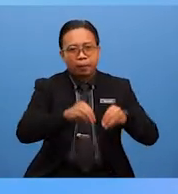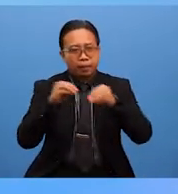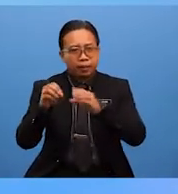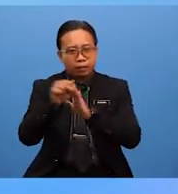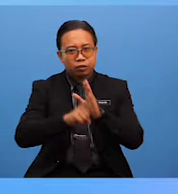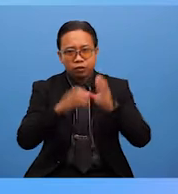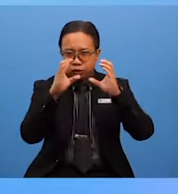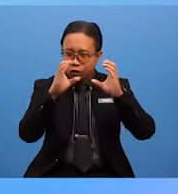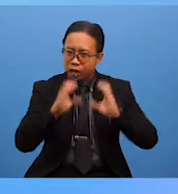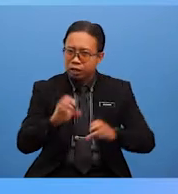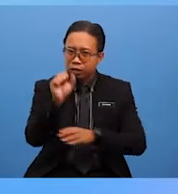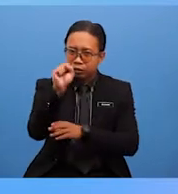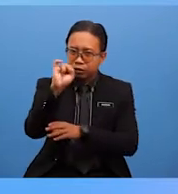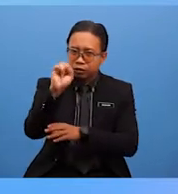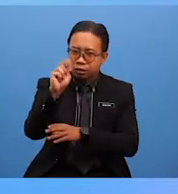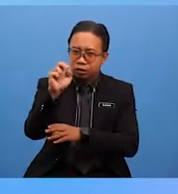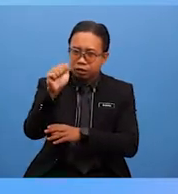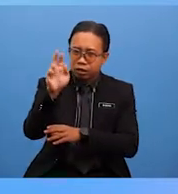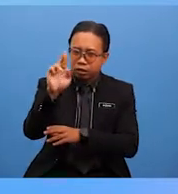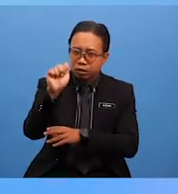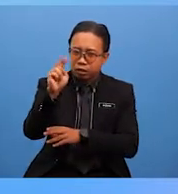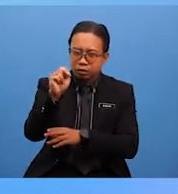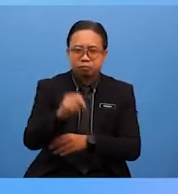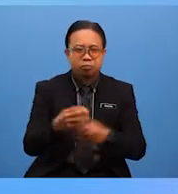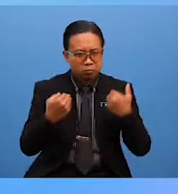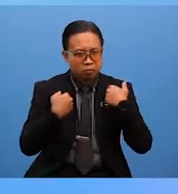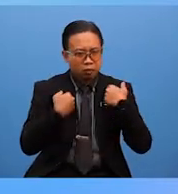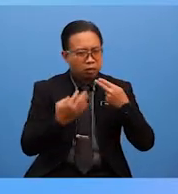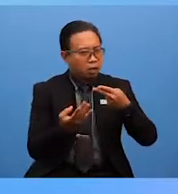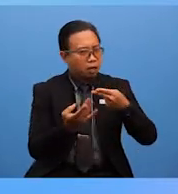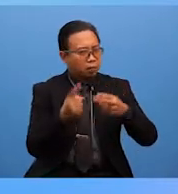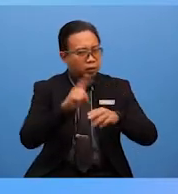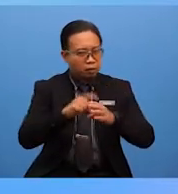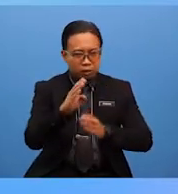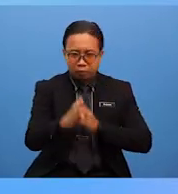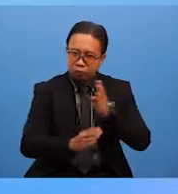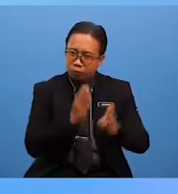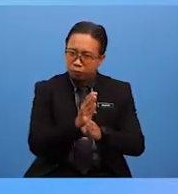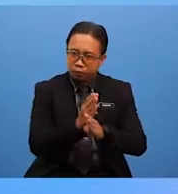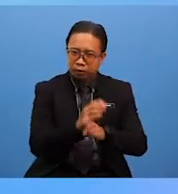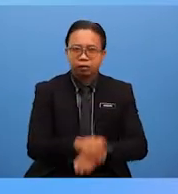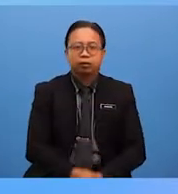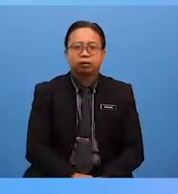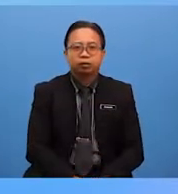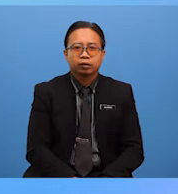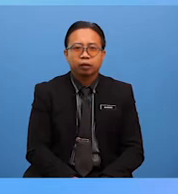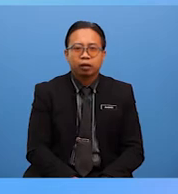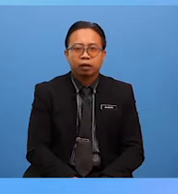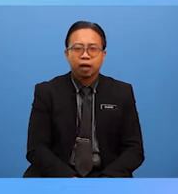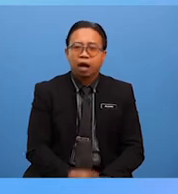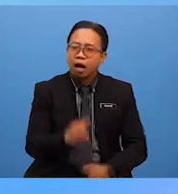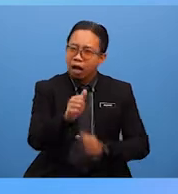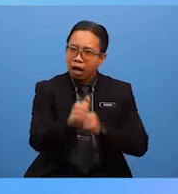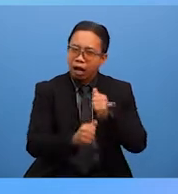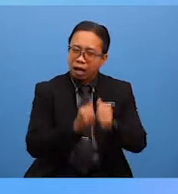sinaran kewujudan HP di bumi seterusnya mewujudkan fenomena alam yang